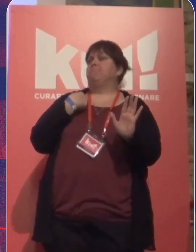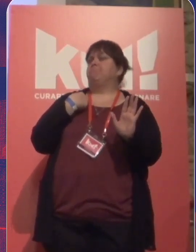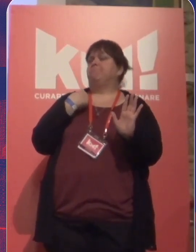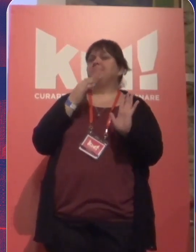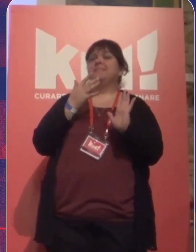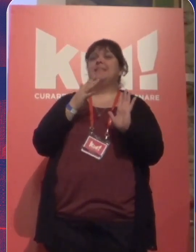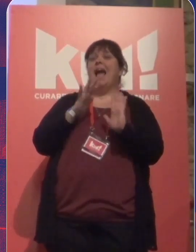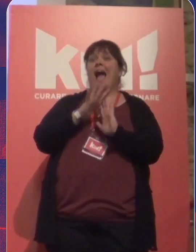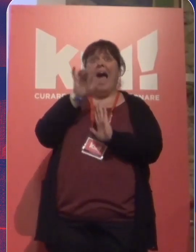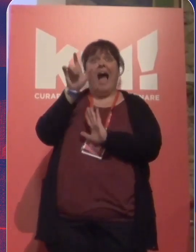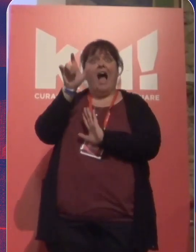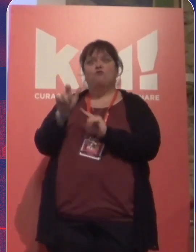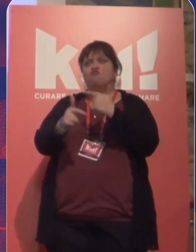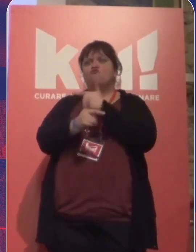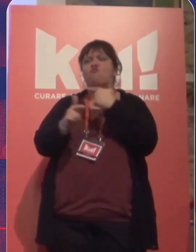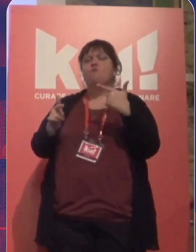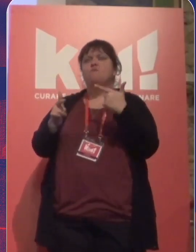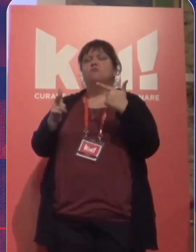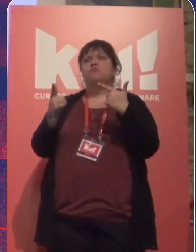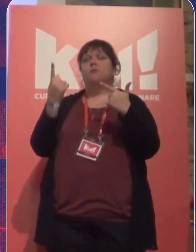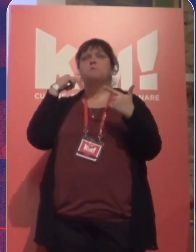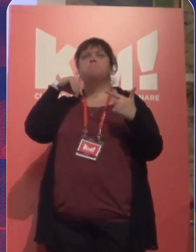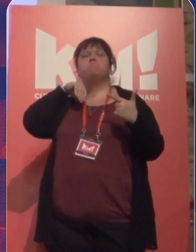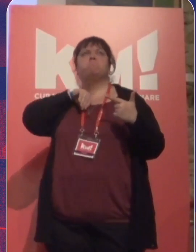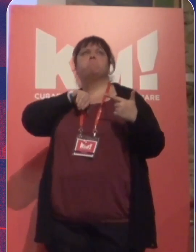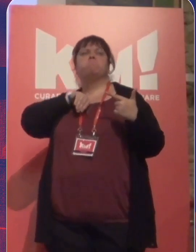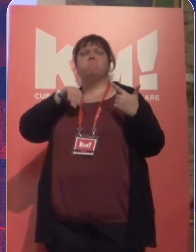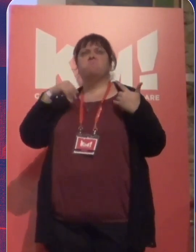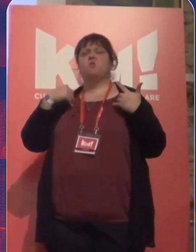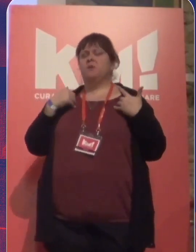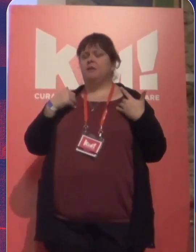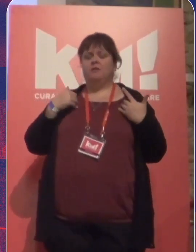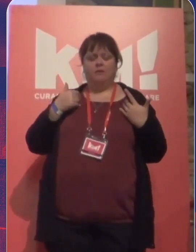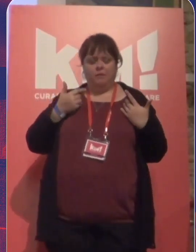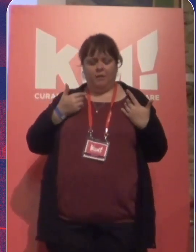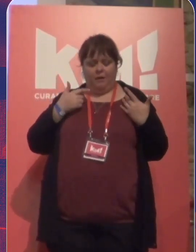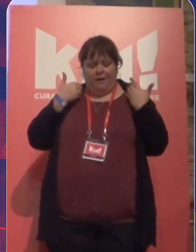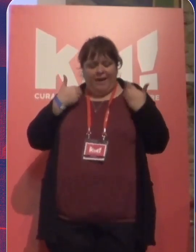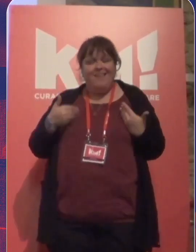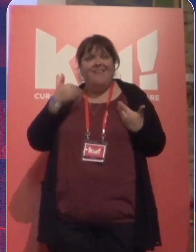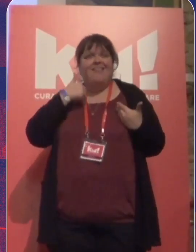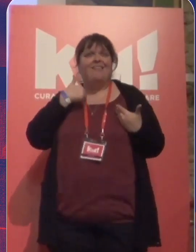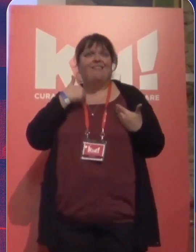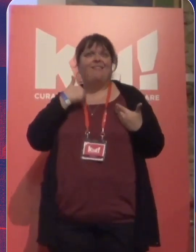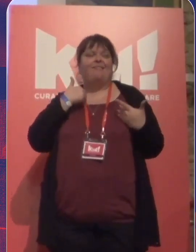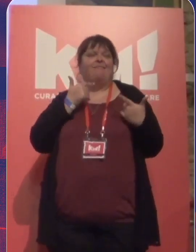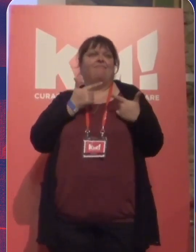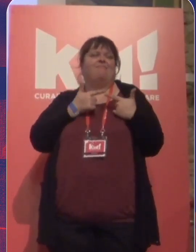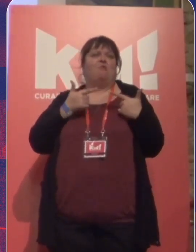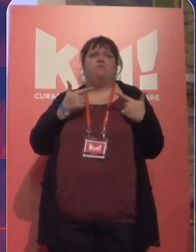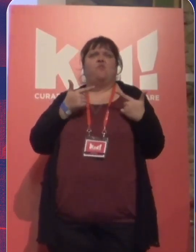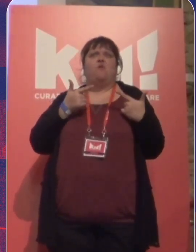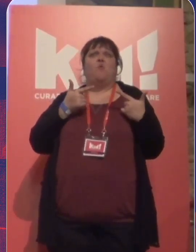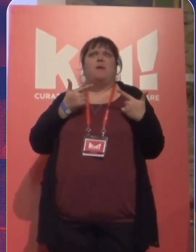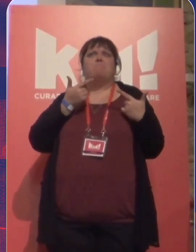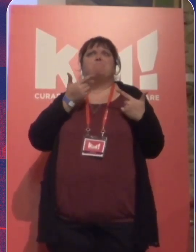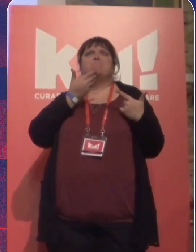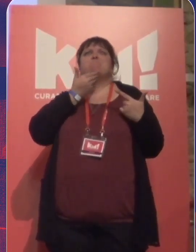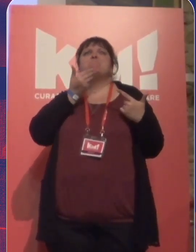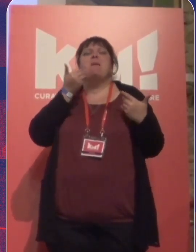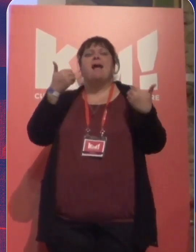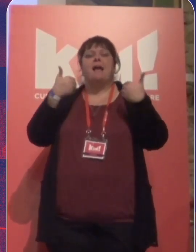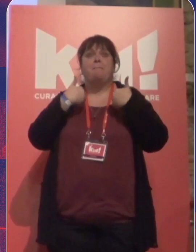privato di me stesso senza l'altro io sono privato di mestre che già questa è una formula grande terremoto diciamo